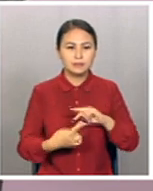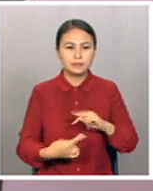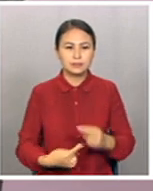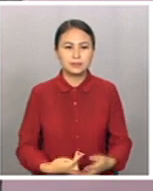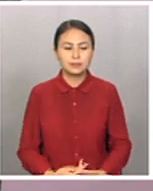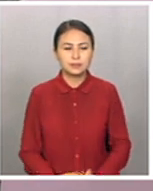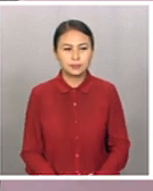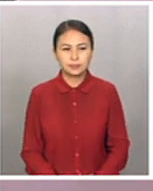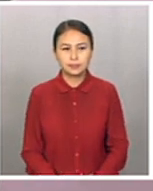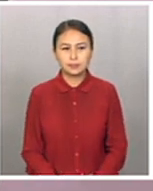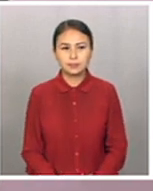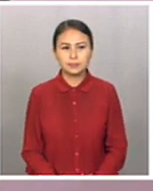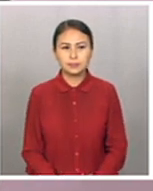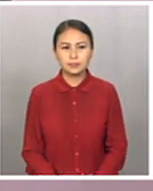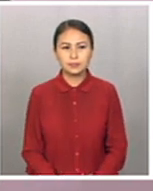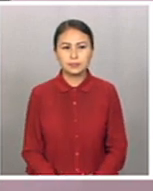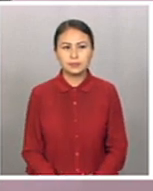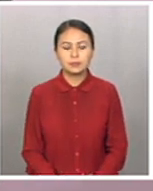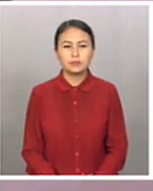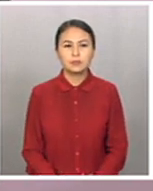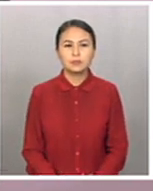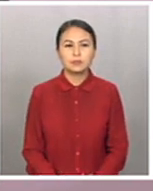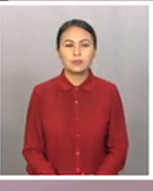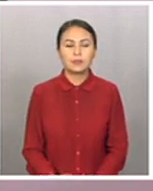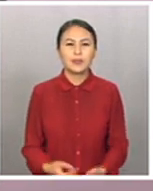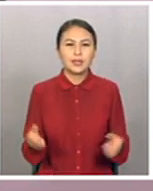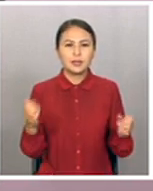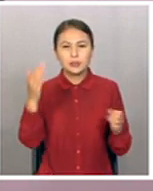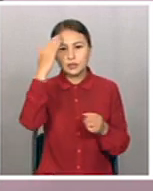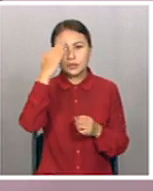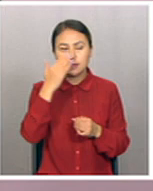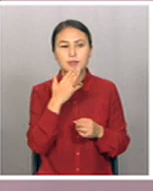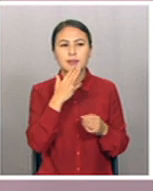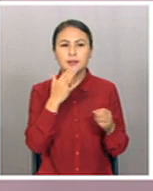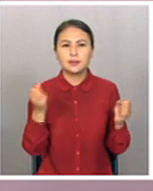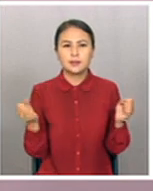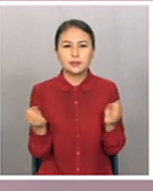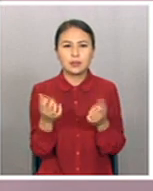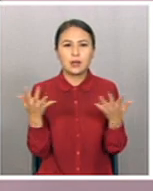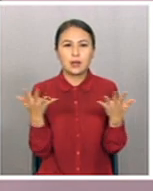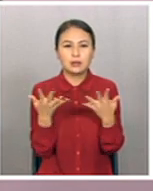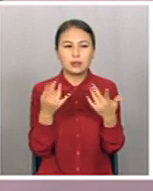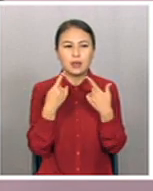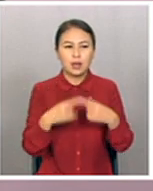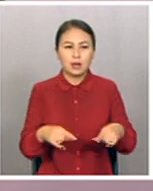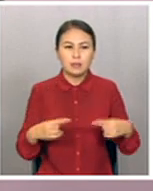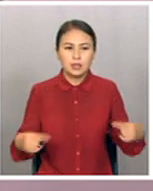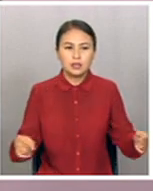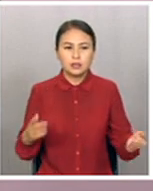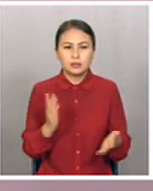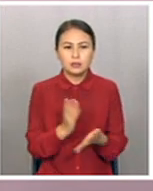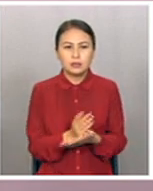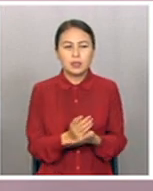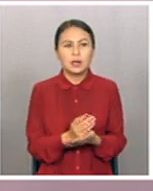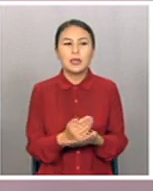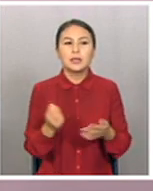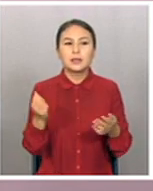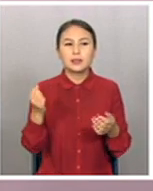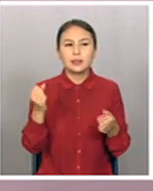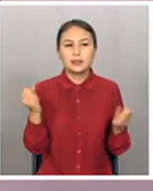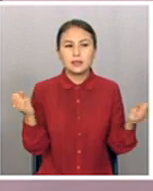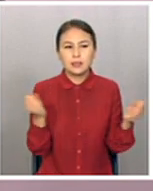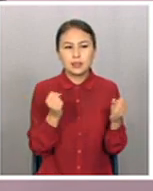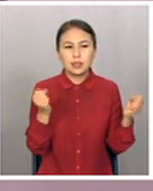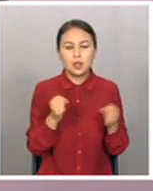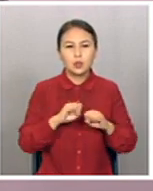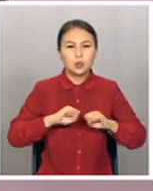өзгереді. Қыстың жаздан қандай айырмашылығы бар? Ия, қыста